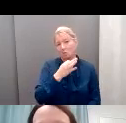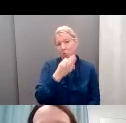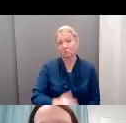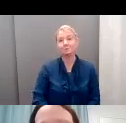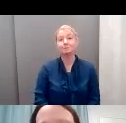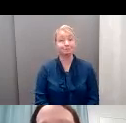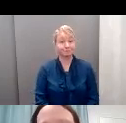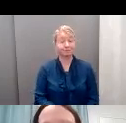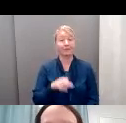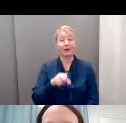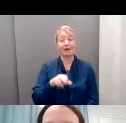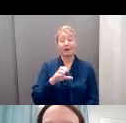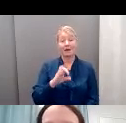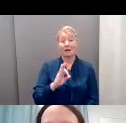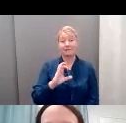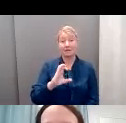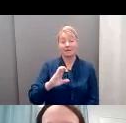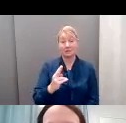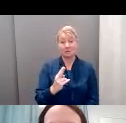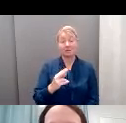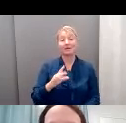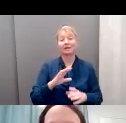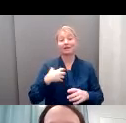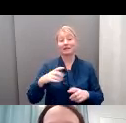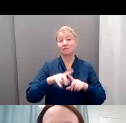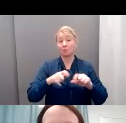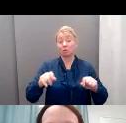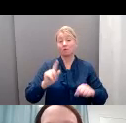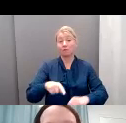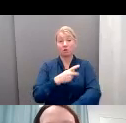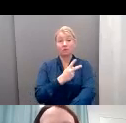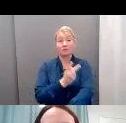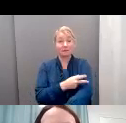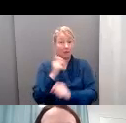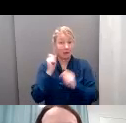RFSU, Riksförbundet för sexuell upplysning, har